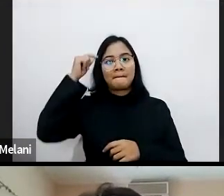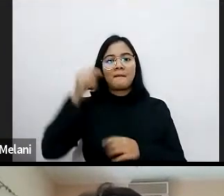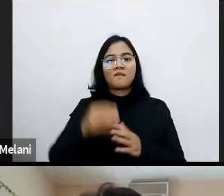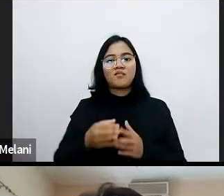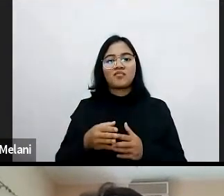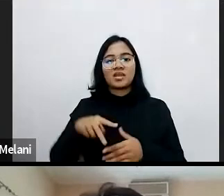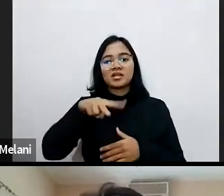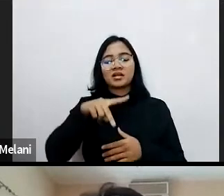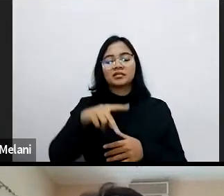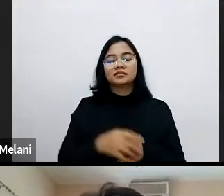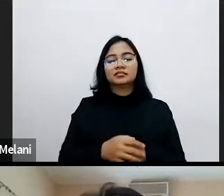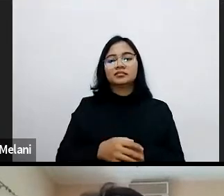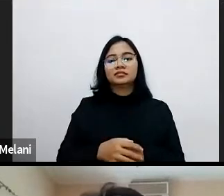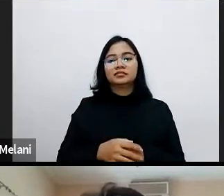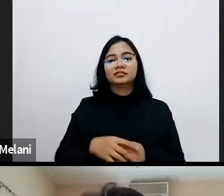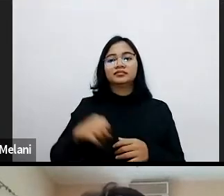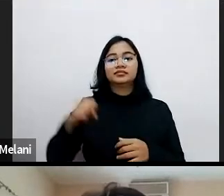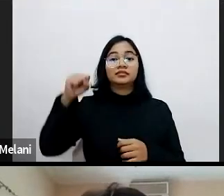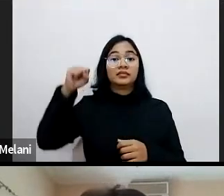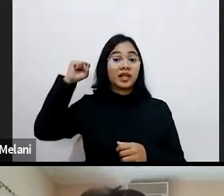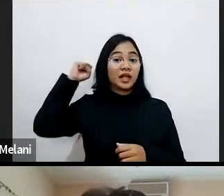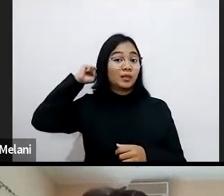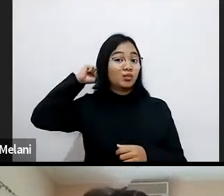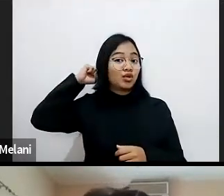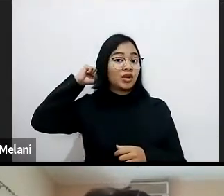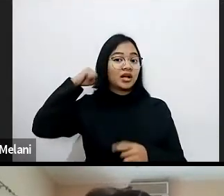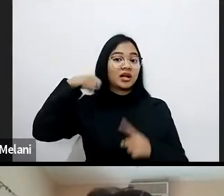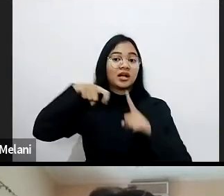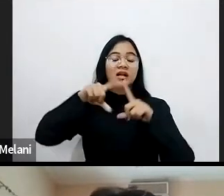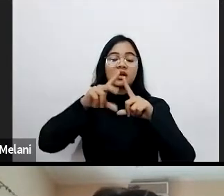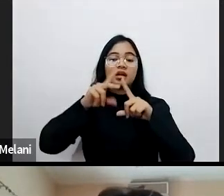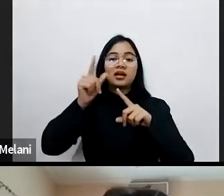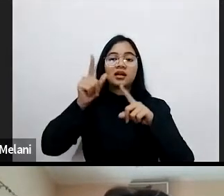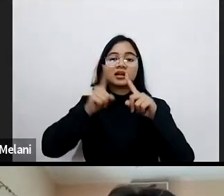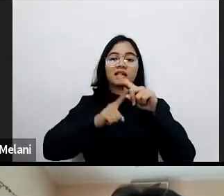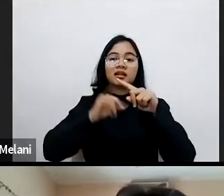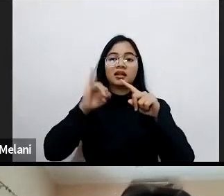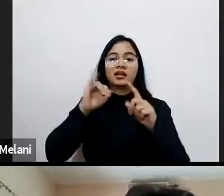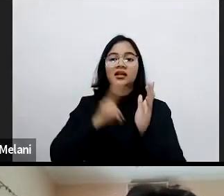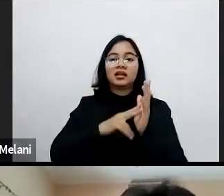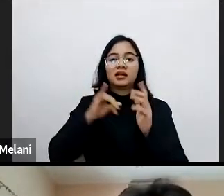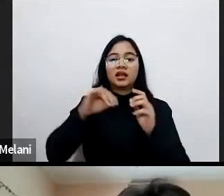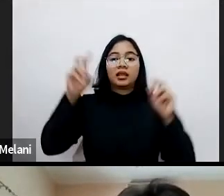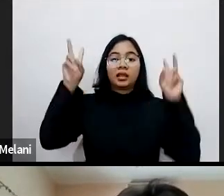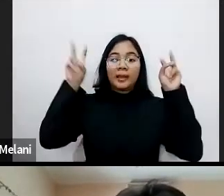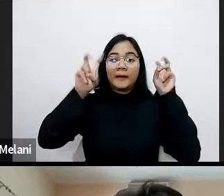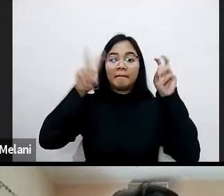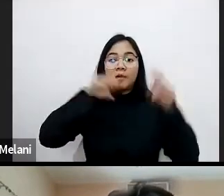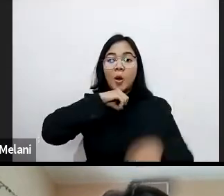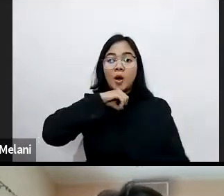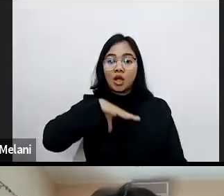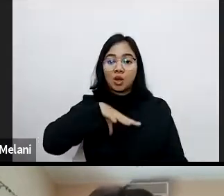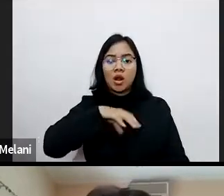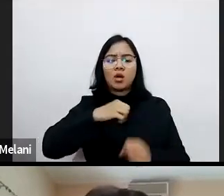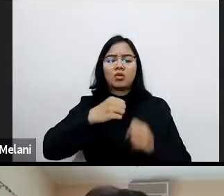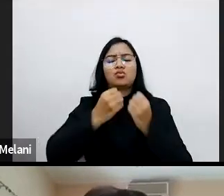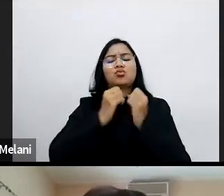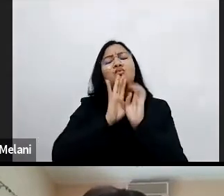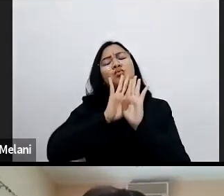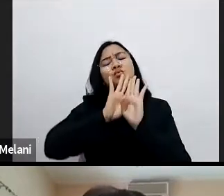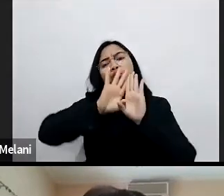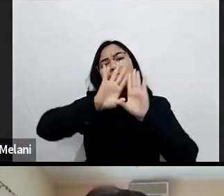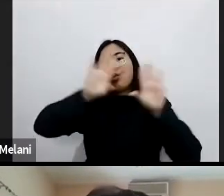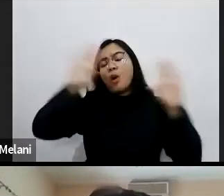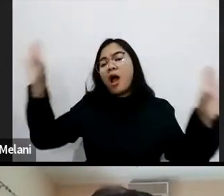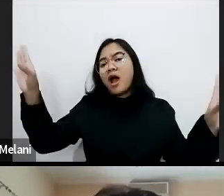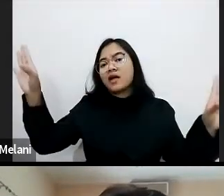Kartini, temanya adalah orang tua dalam pendidikan seks dan seksualitas. Orang tua dalam arti luas, ya, tidak harus orang tua biologi,